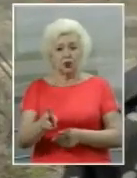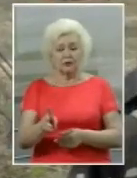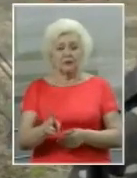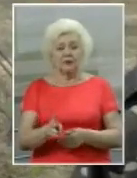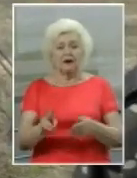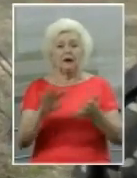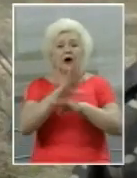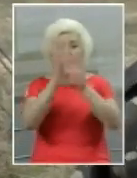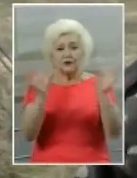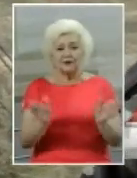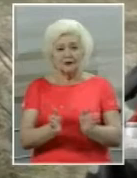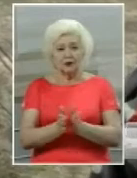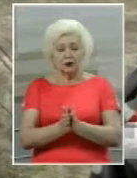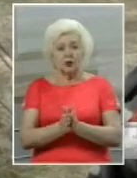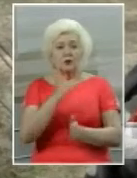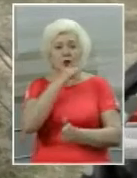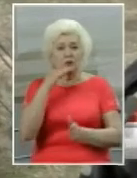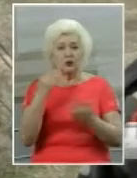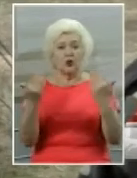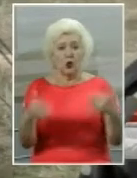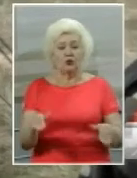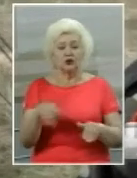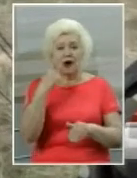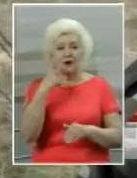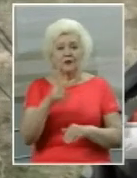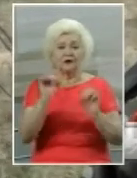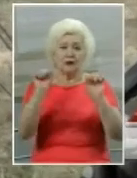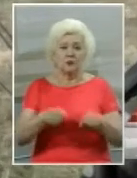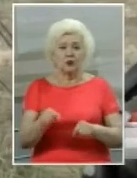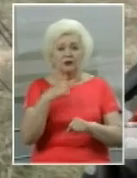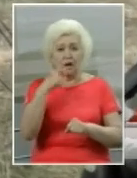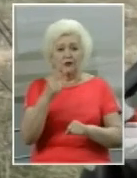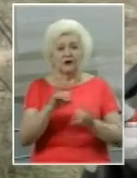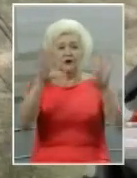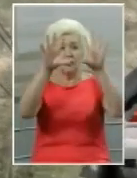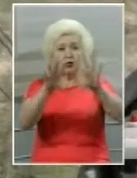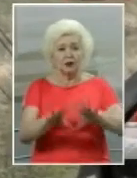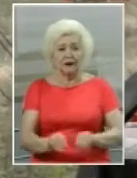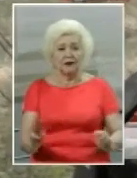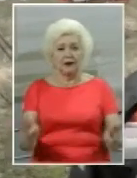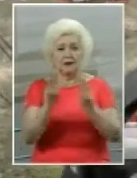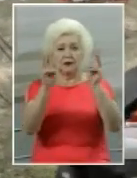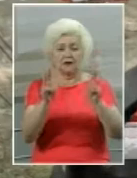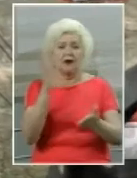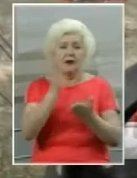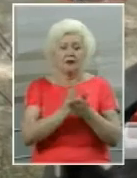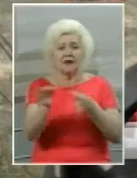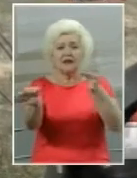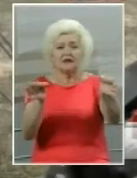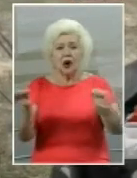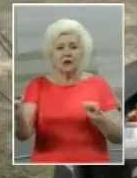В цілому можна вже говорити про локалізацію пожежі. Є осередки, ось